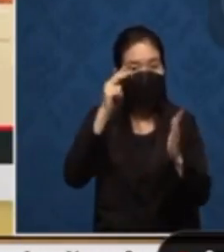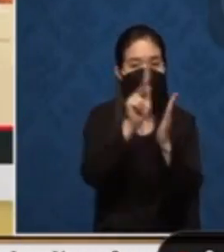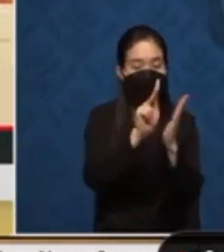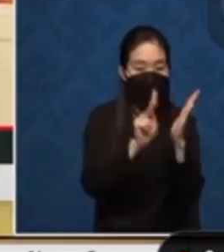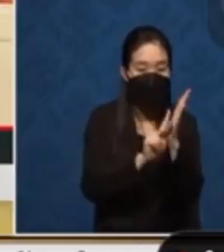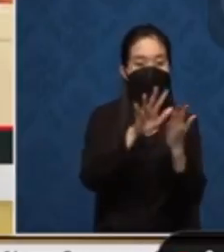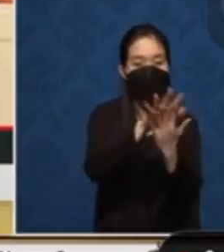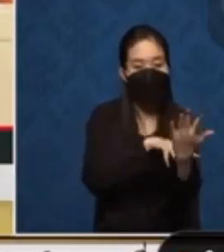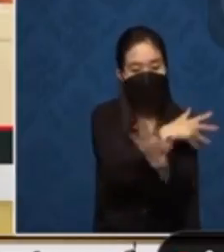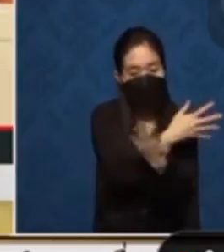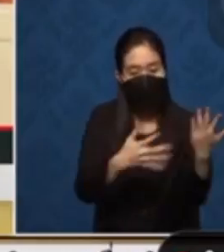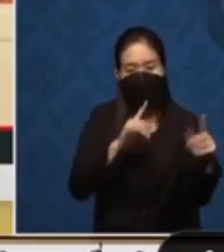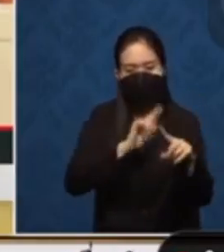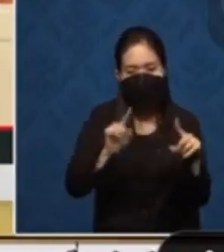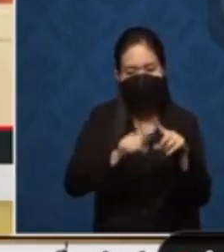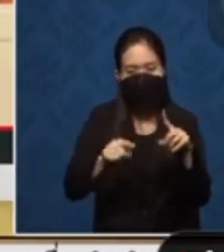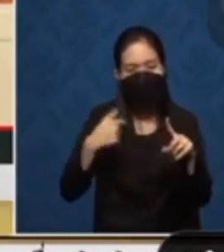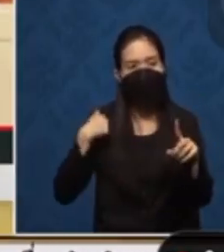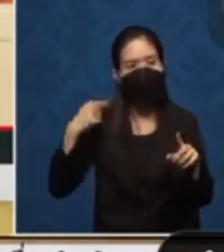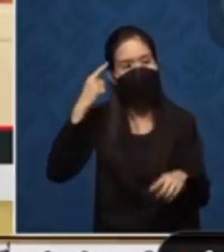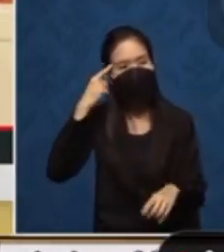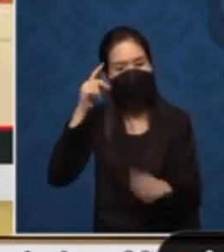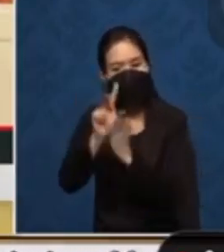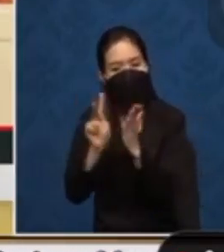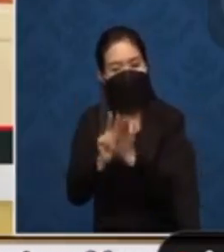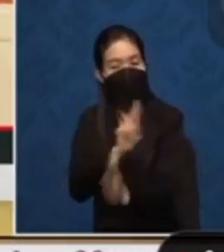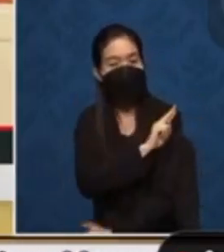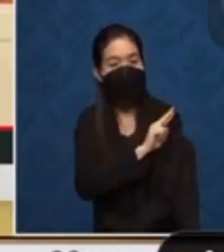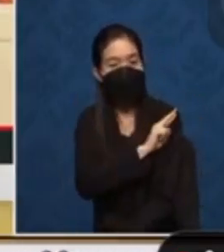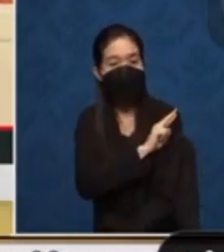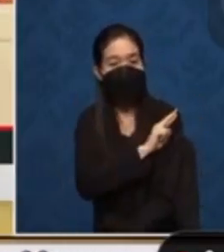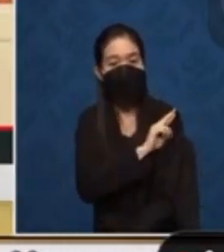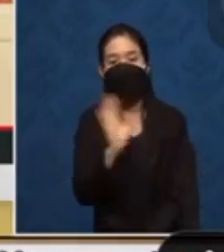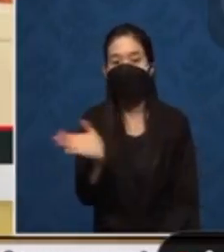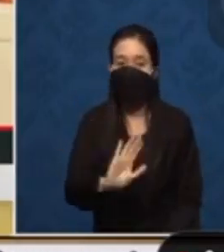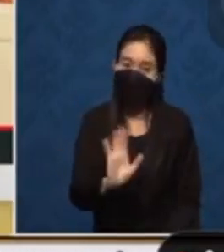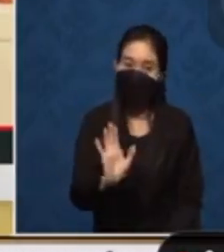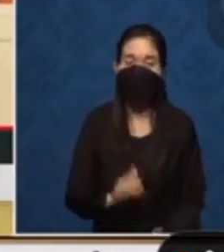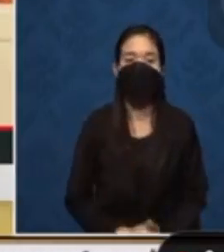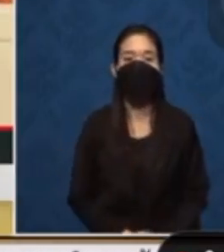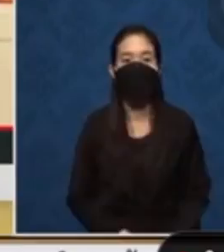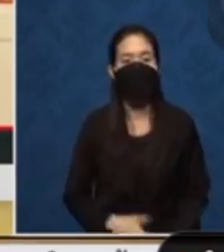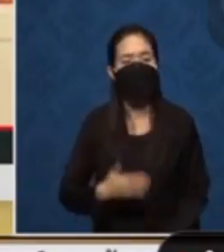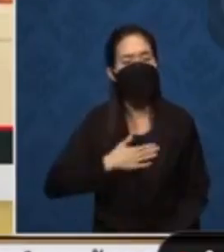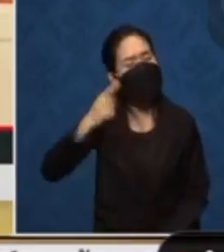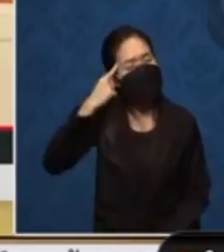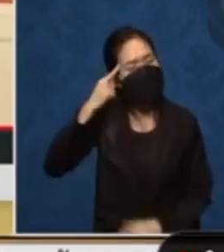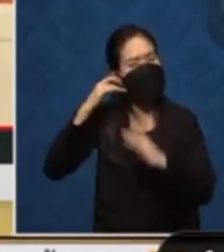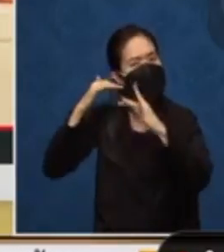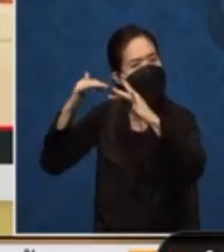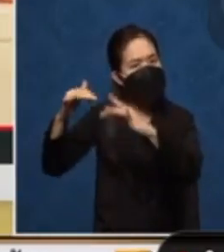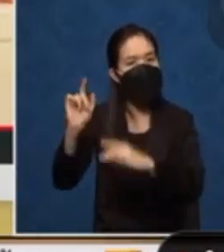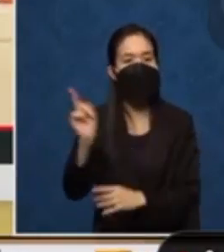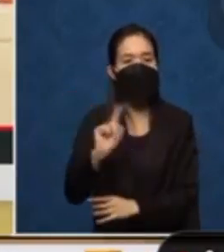าง ทไมได้เป็ไปตามร fraudหอตามระบบประชาธิประไตทานประทานครัก็ผมหวงเป็อย่างยิ่งว่า